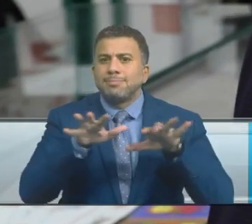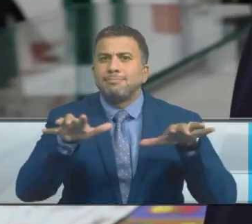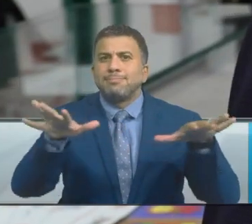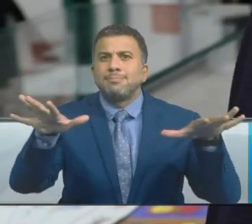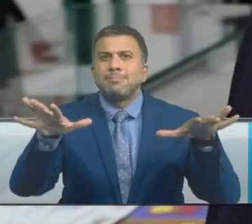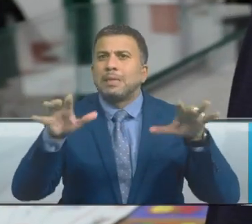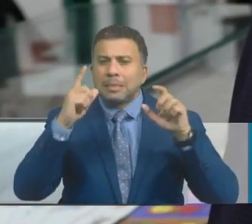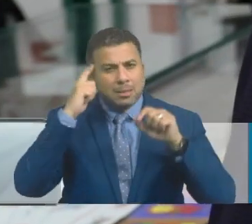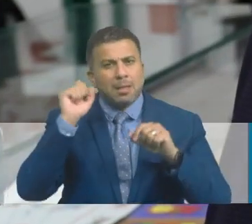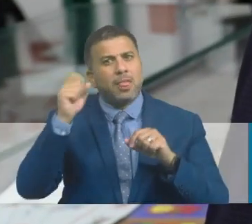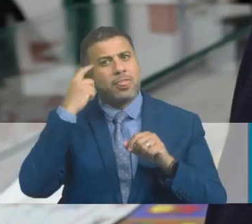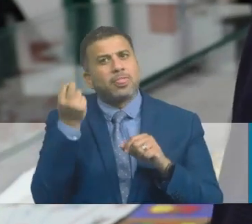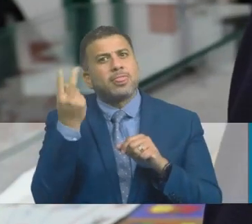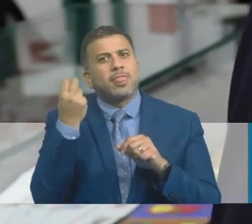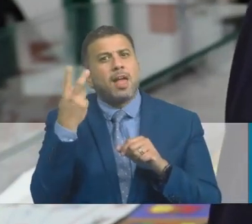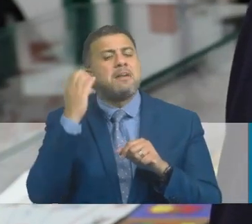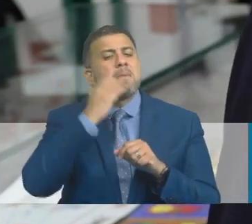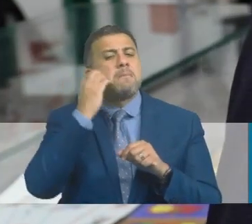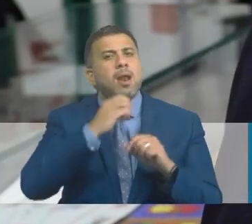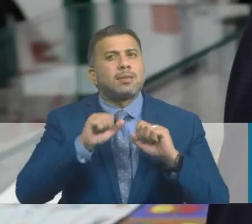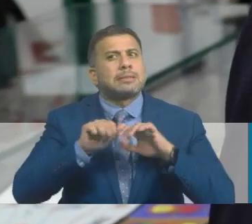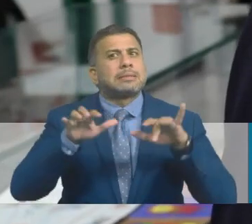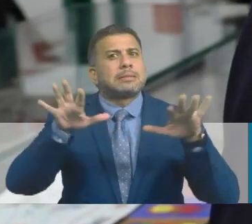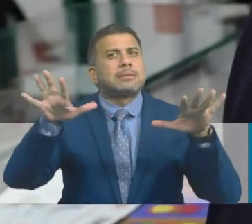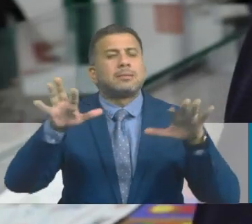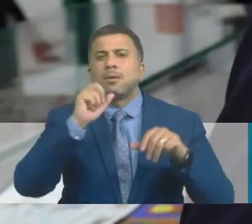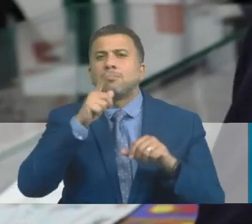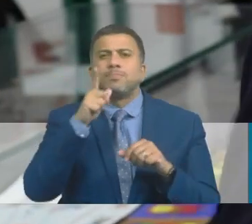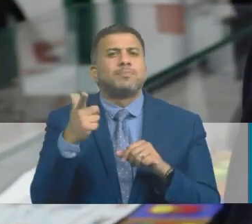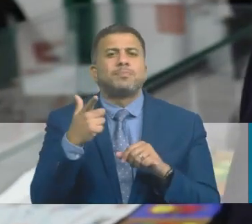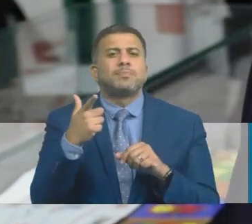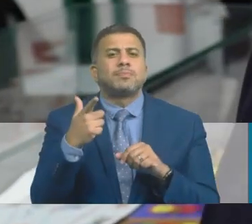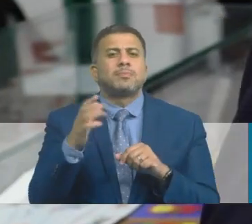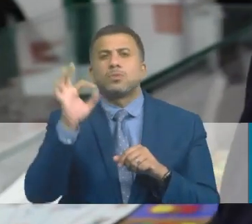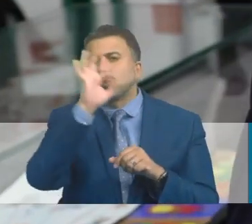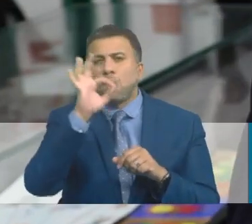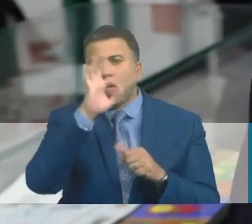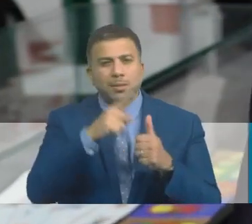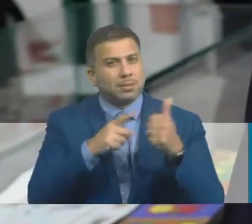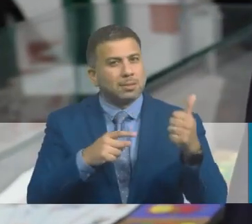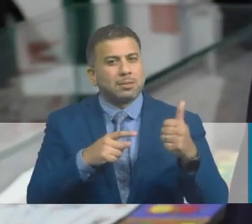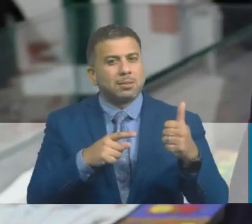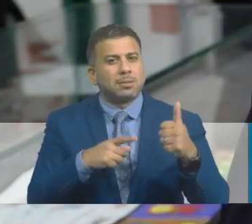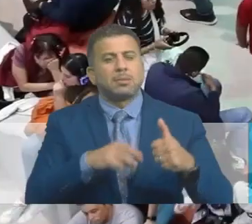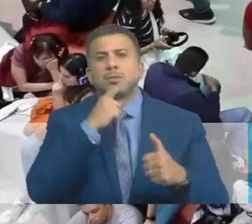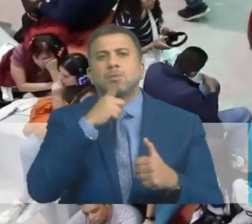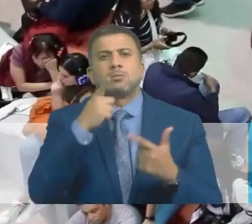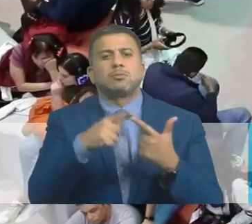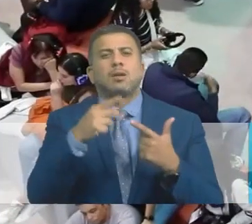العالم، وجزء منها الثقافة، والثقافة ليس فقط الكتب، حتى التراث والفنون